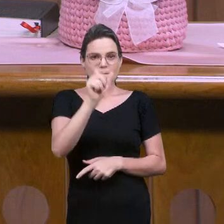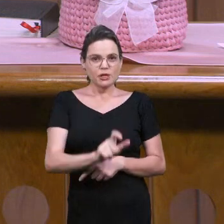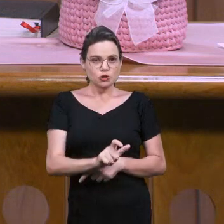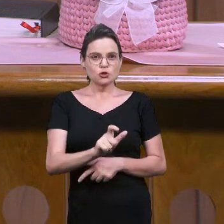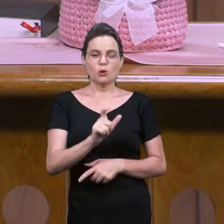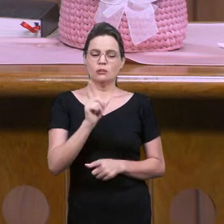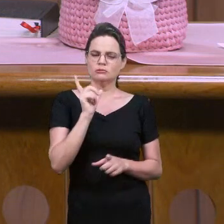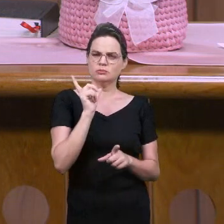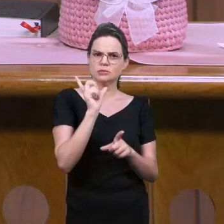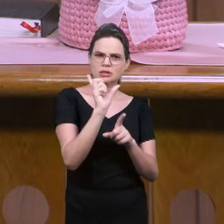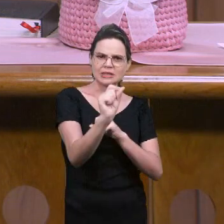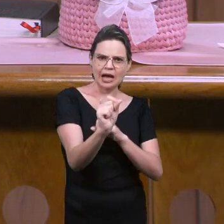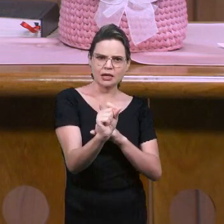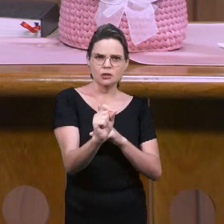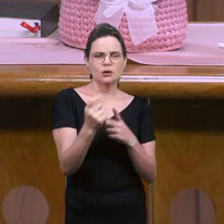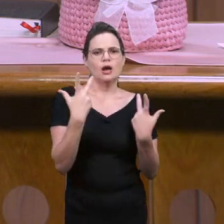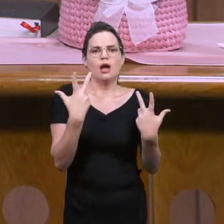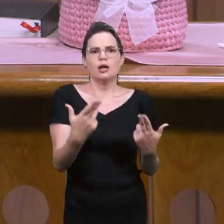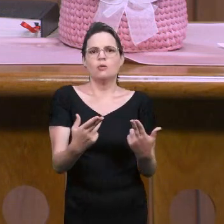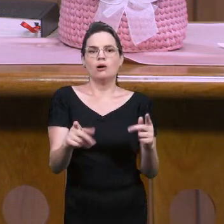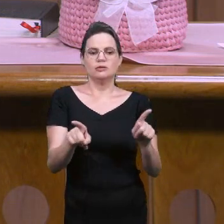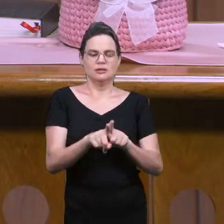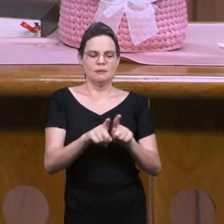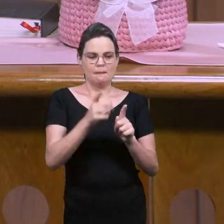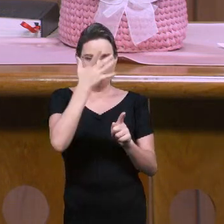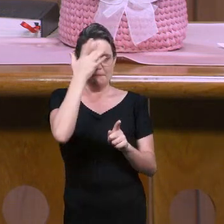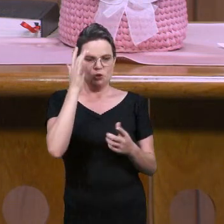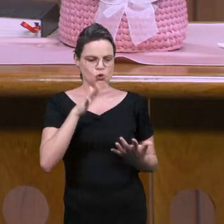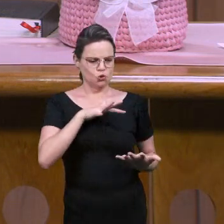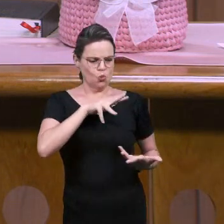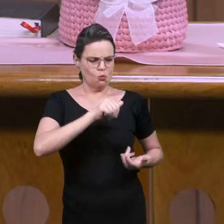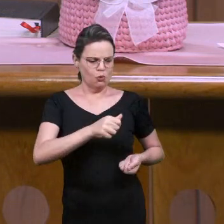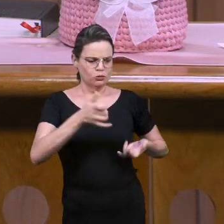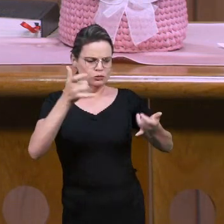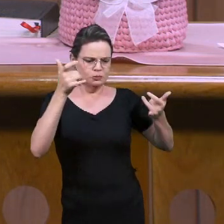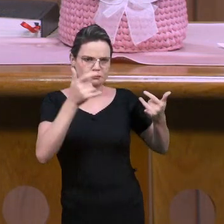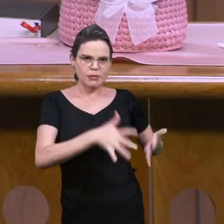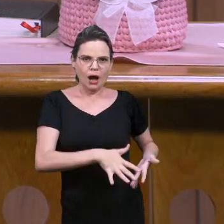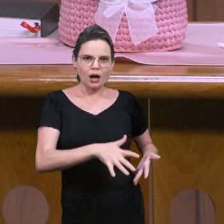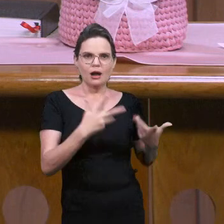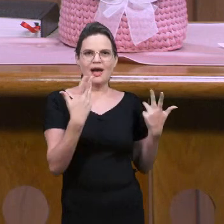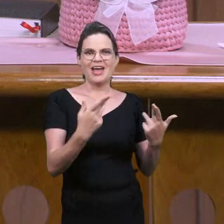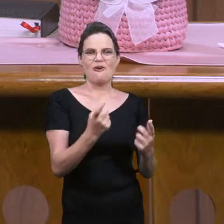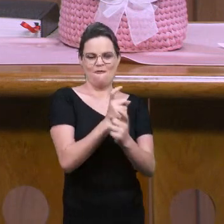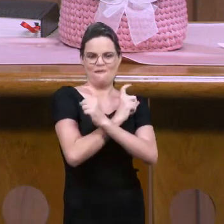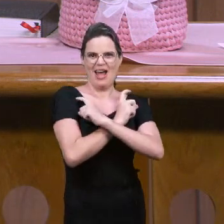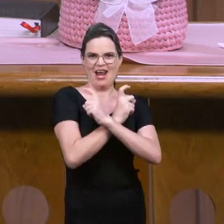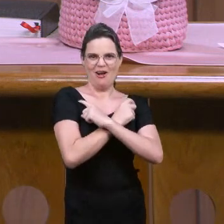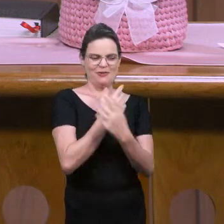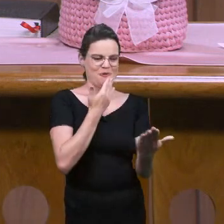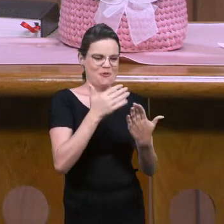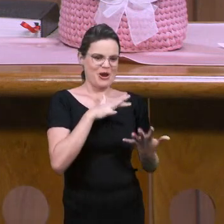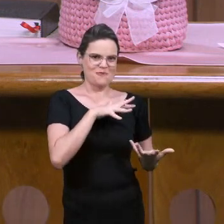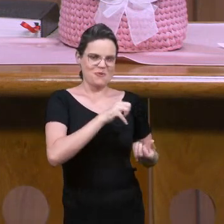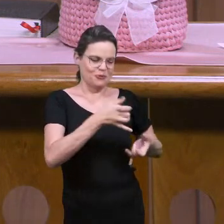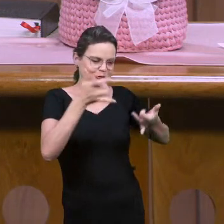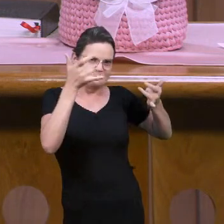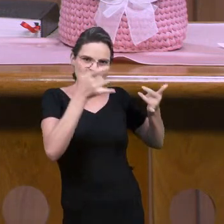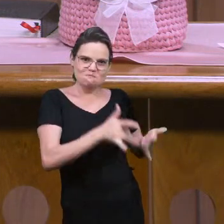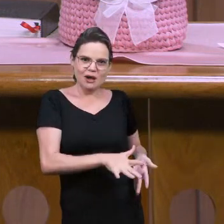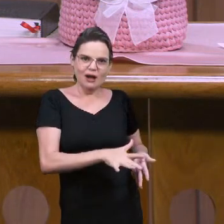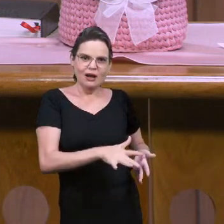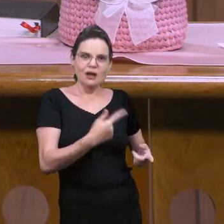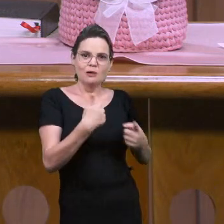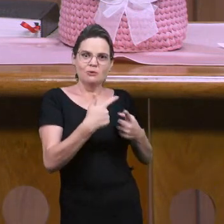personne qui a sorti du monde, qui est sorti du monde, qui est sorti des mains de Pharaon,